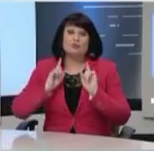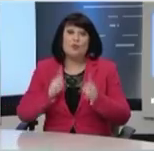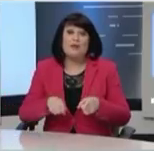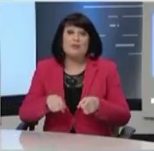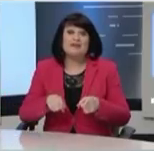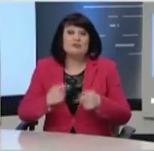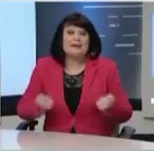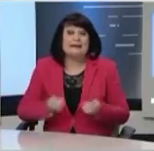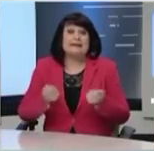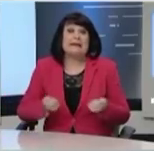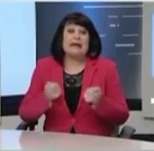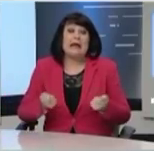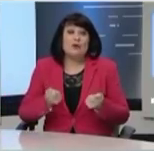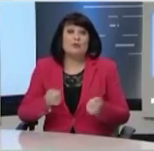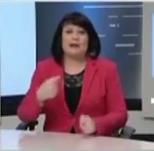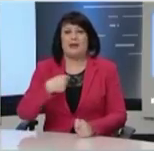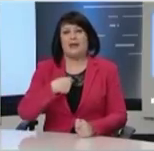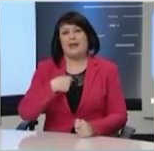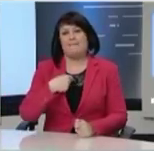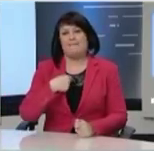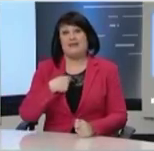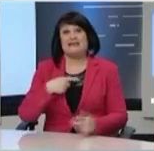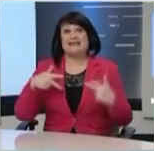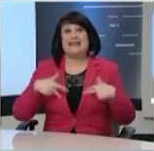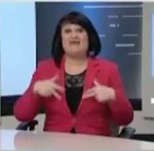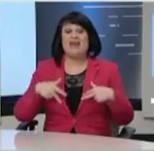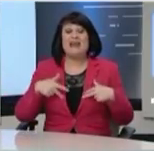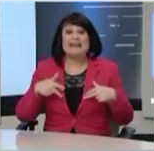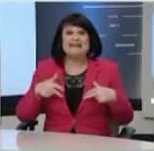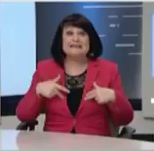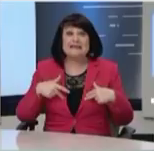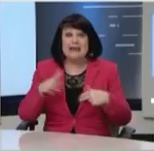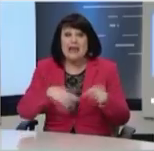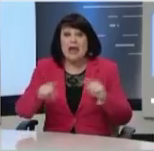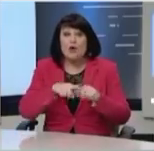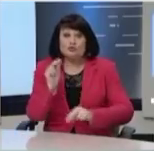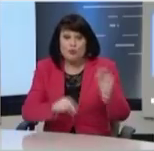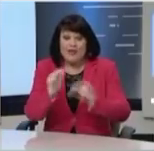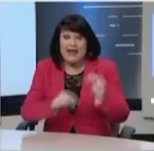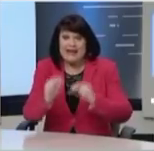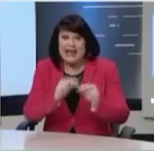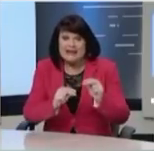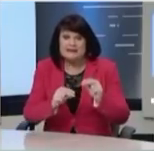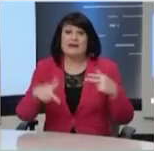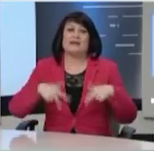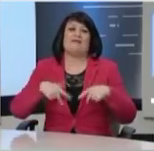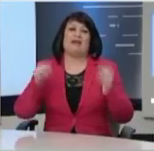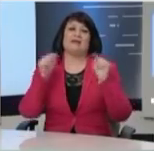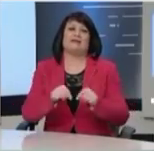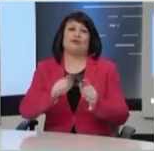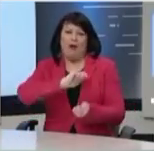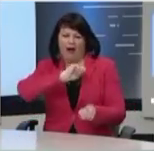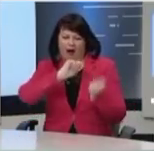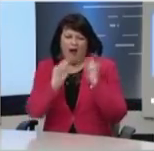γίνουν θα ανήκει στις εκλεγμένες από το ελληνικό λαό κυβερνήσεις της χώρας. Και αυτή είναι η μεγάλη αλλαγή,